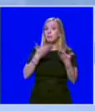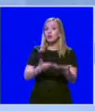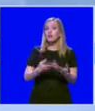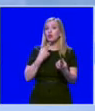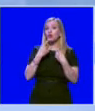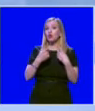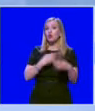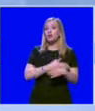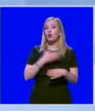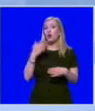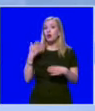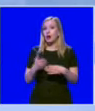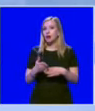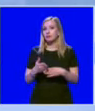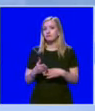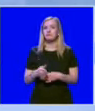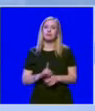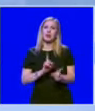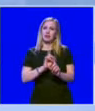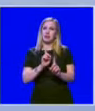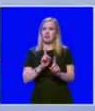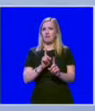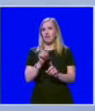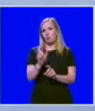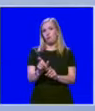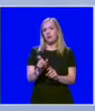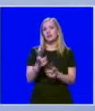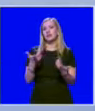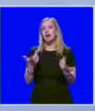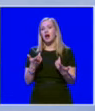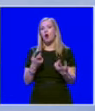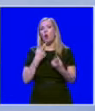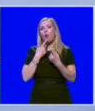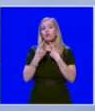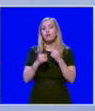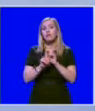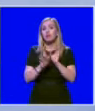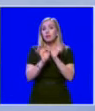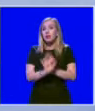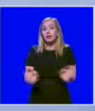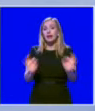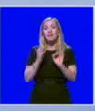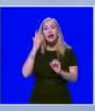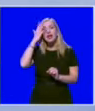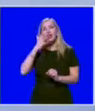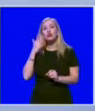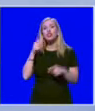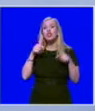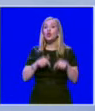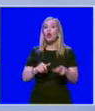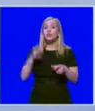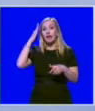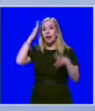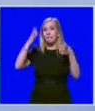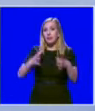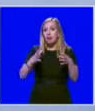край? Не става дума за условия обаче. И нямаме никаква илюзия, че този кабинет